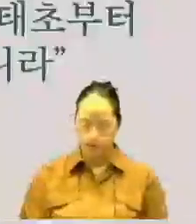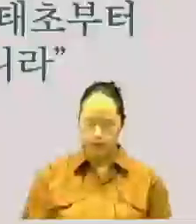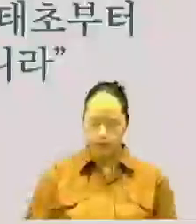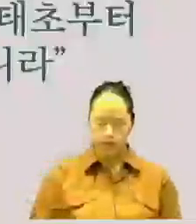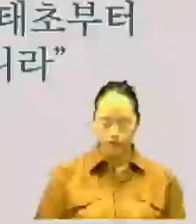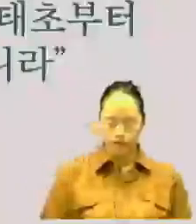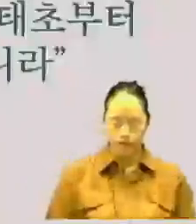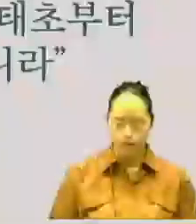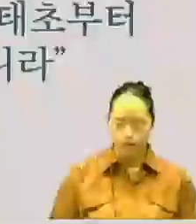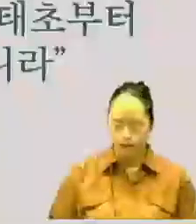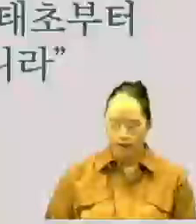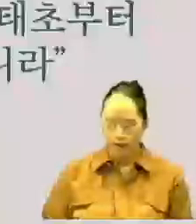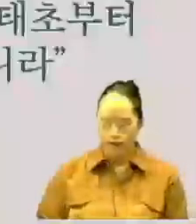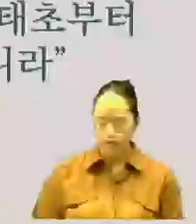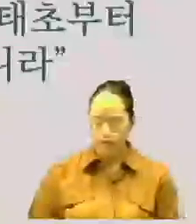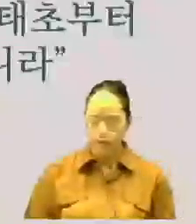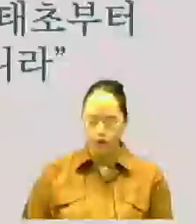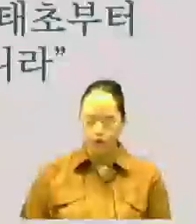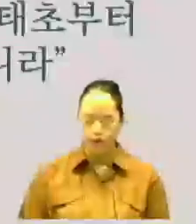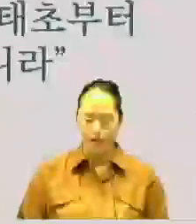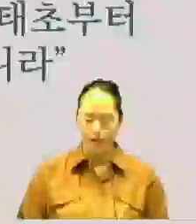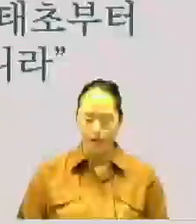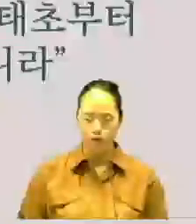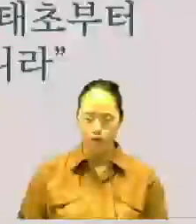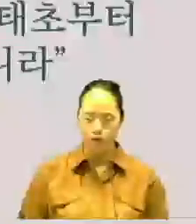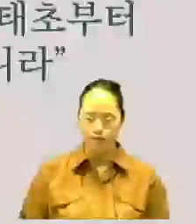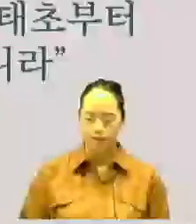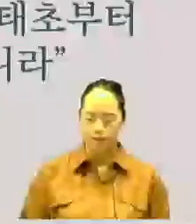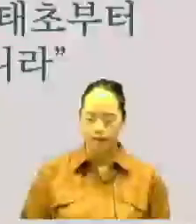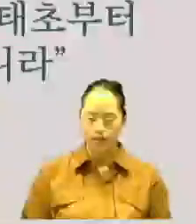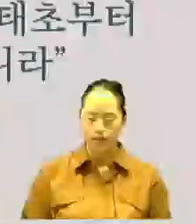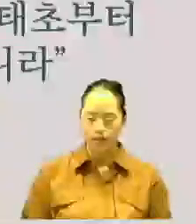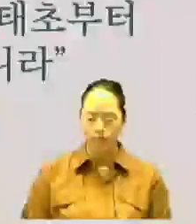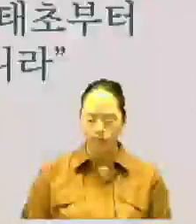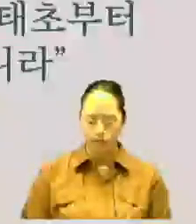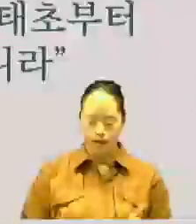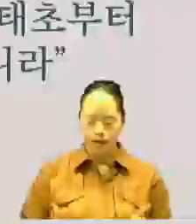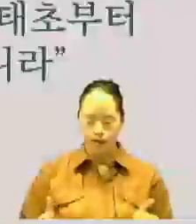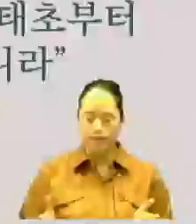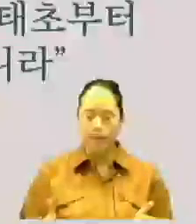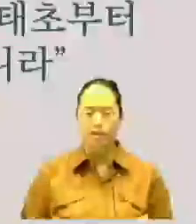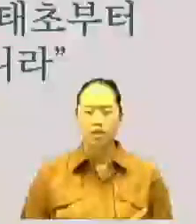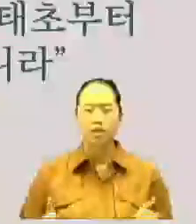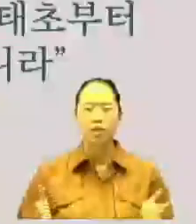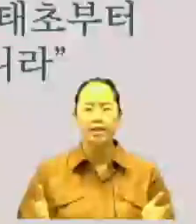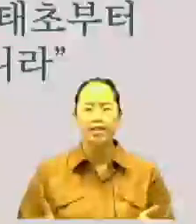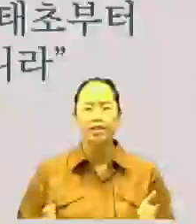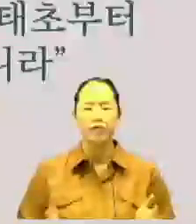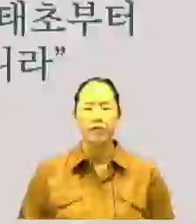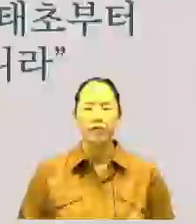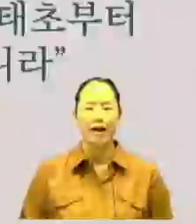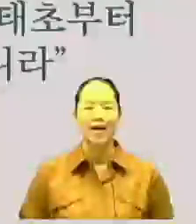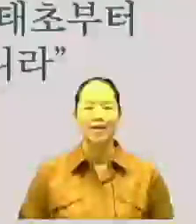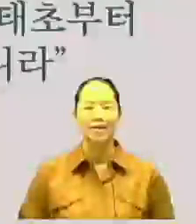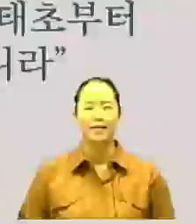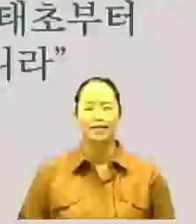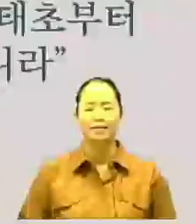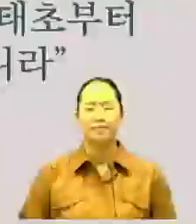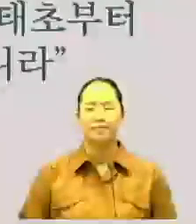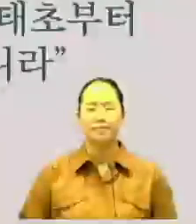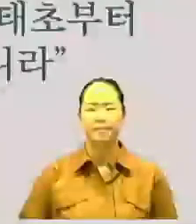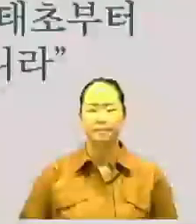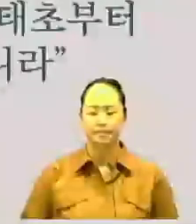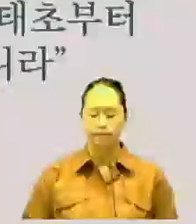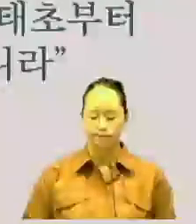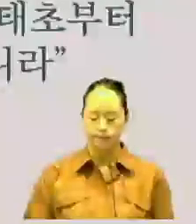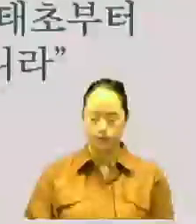因为以色列百姓他们呢陷入了拜偶像的罪，所以神呢在向他们说，我们来辩论一下，